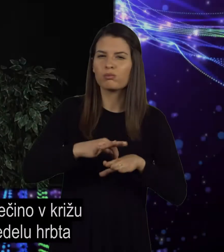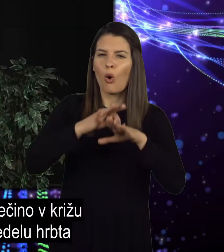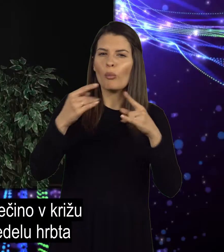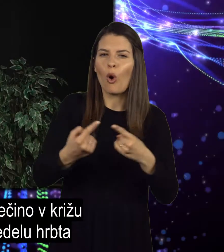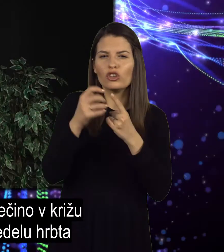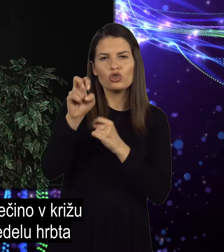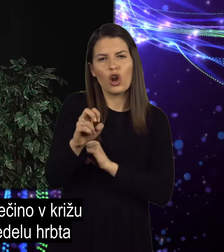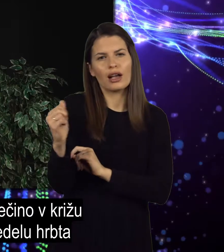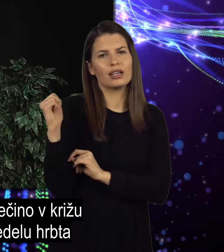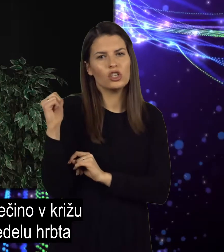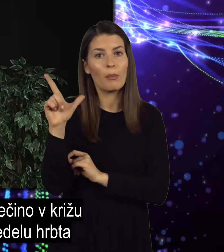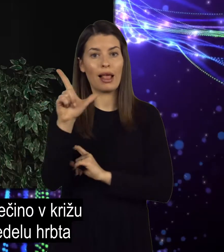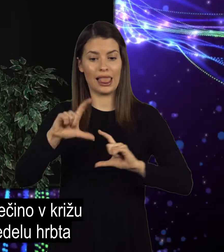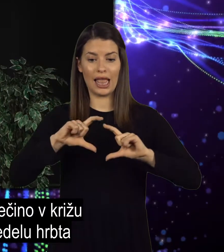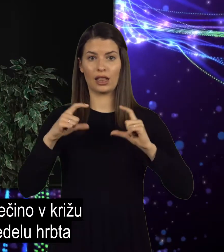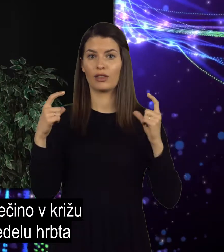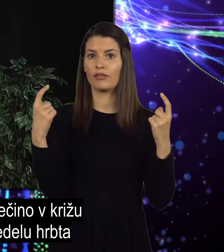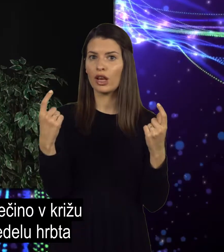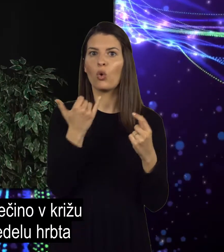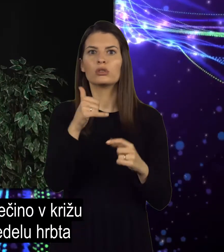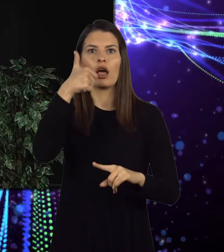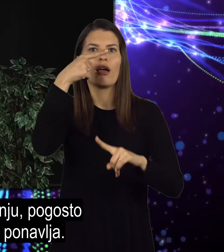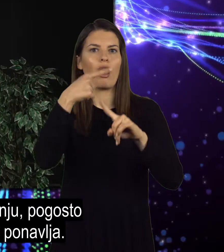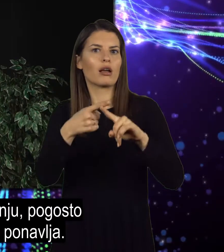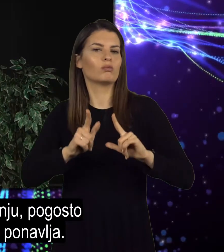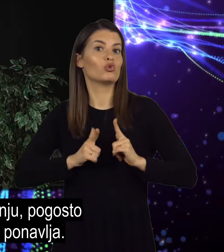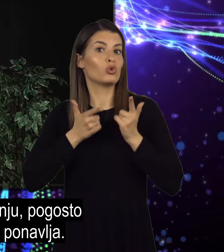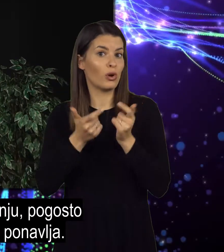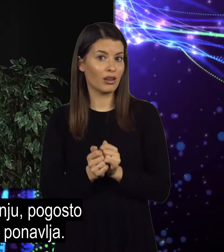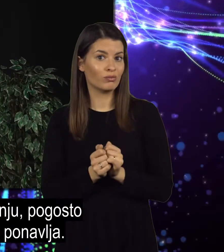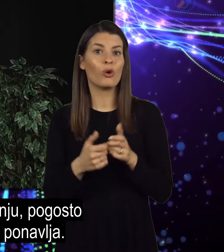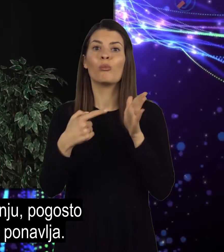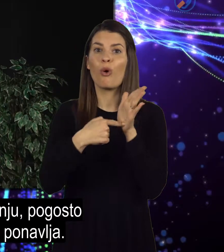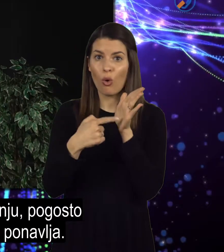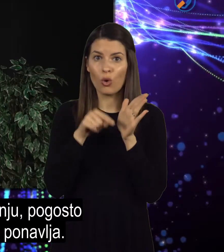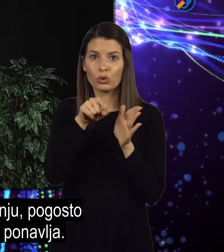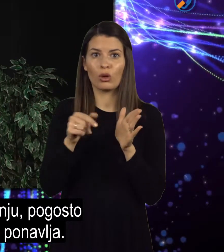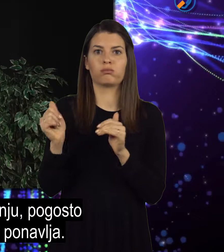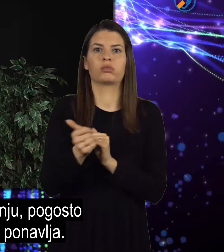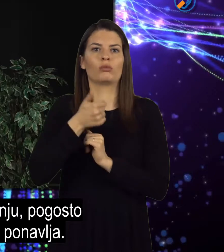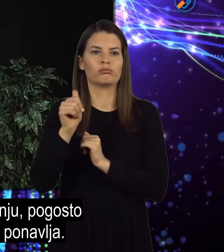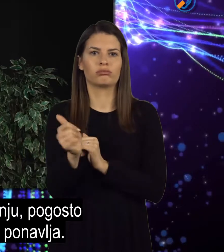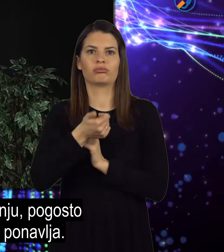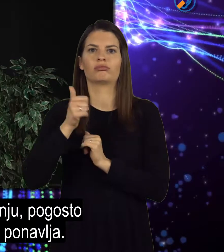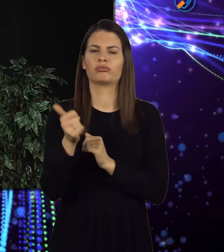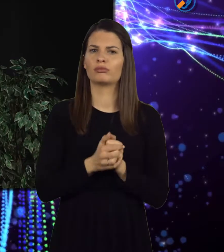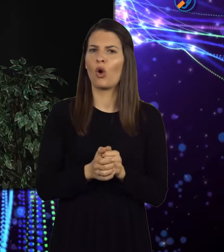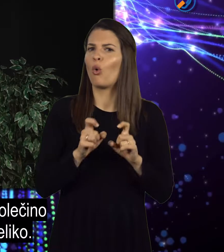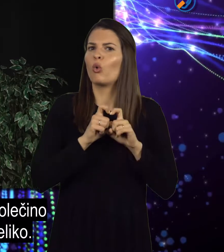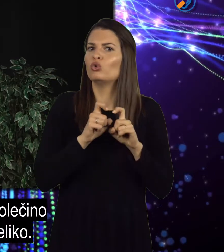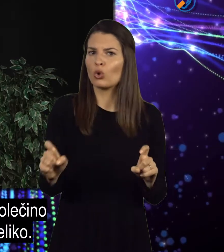Mnogi občutijo bolečino v križu oziroma ledvenem predelu hrbta vsaj enkrat v življenju. Pogosto pa se ta večkrat